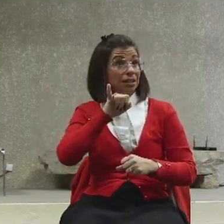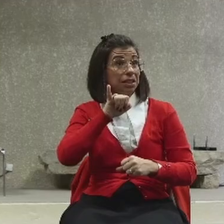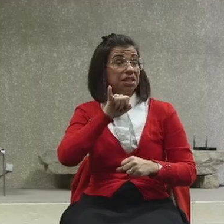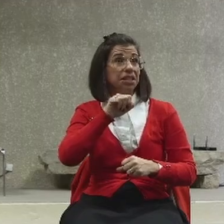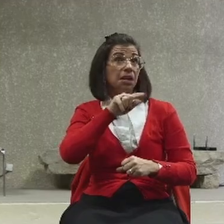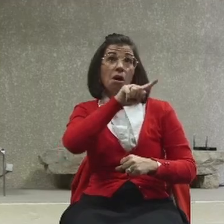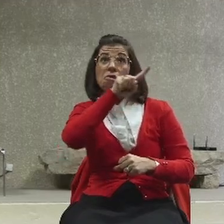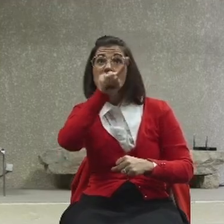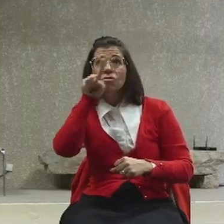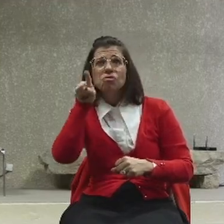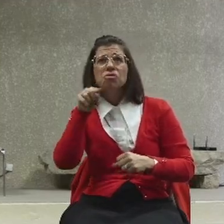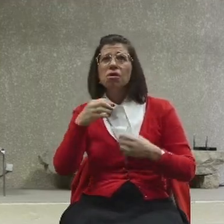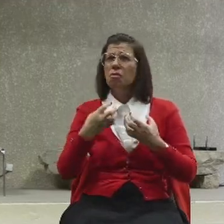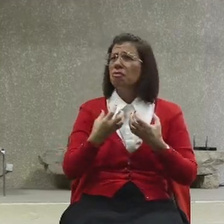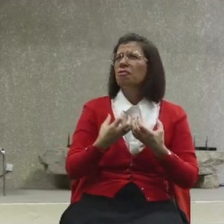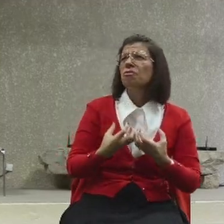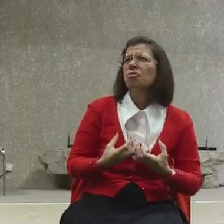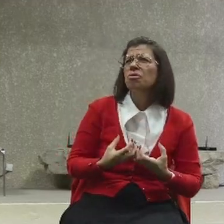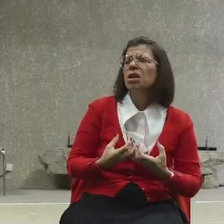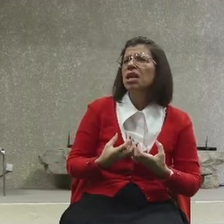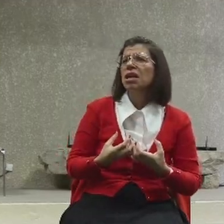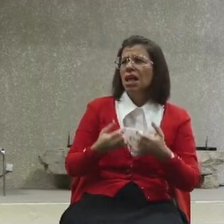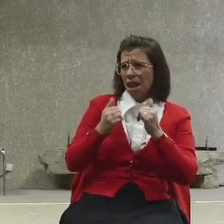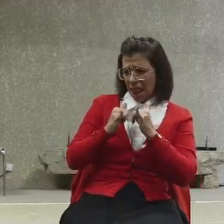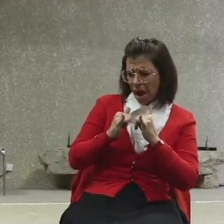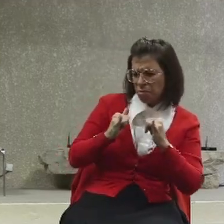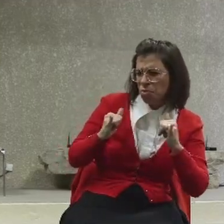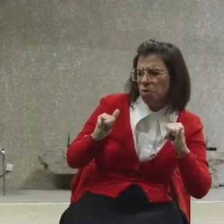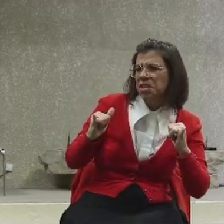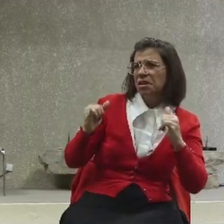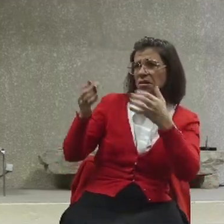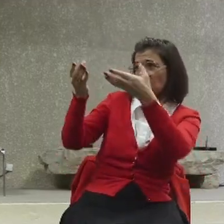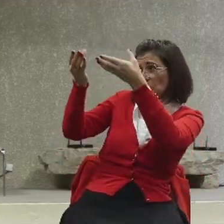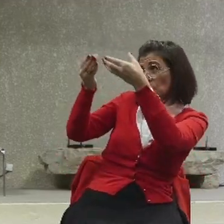et voici toutes choses deviennent nouvelles. Gloire à Dieu.